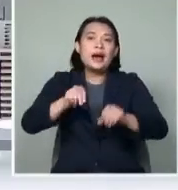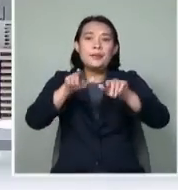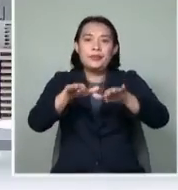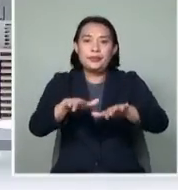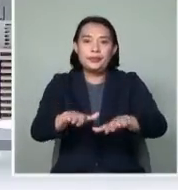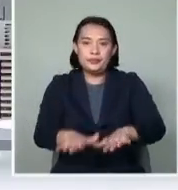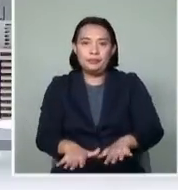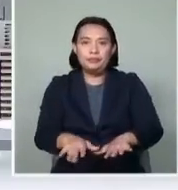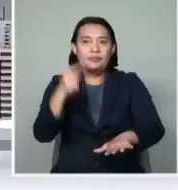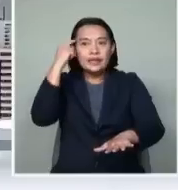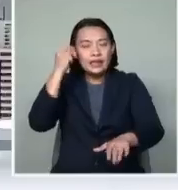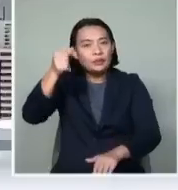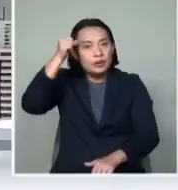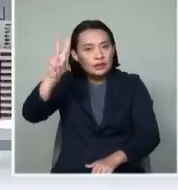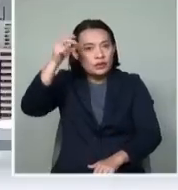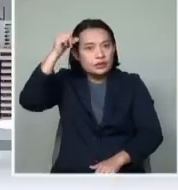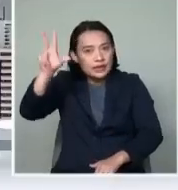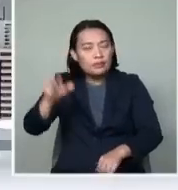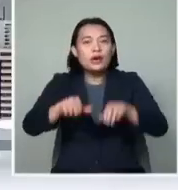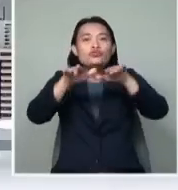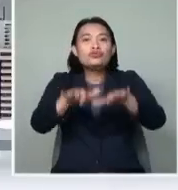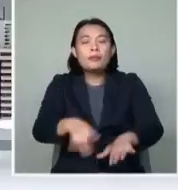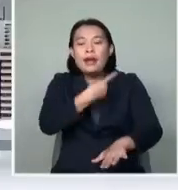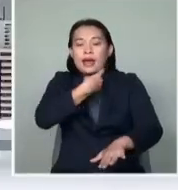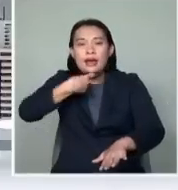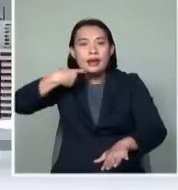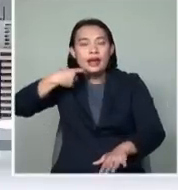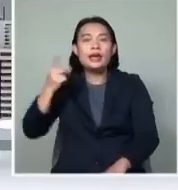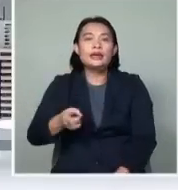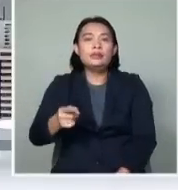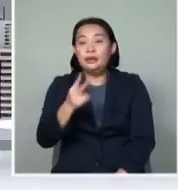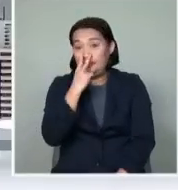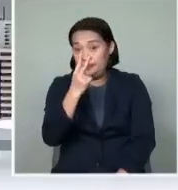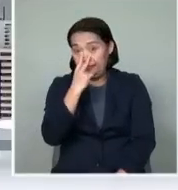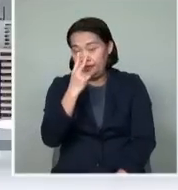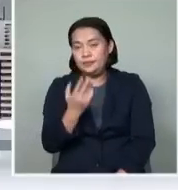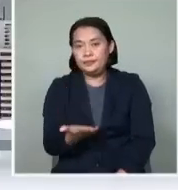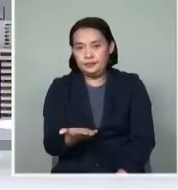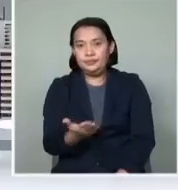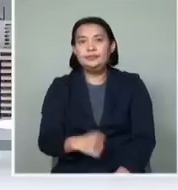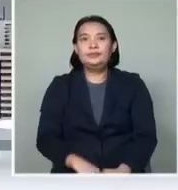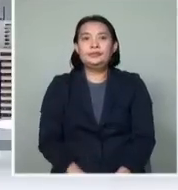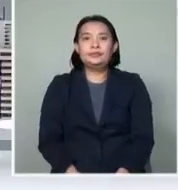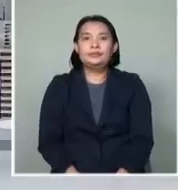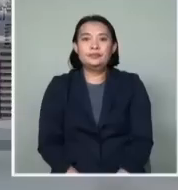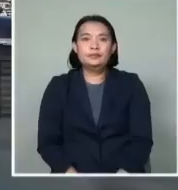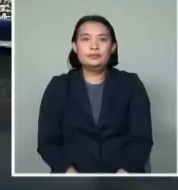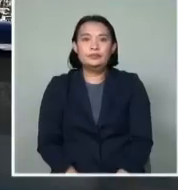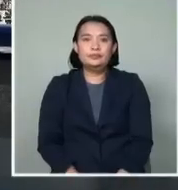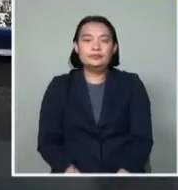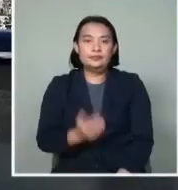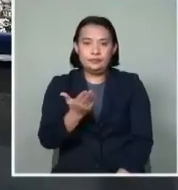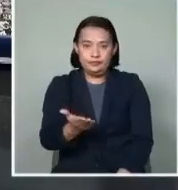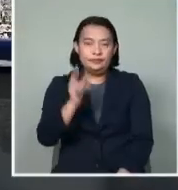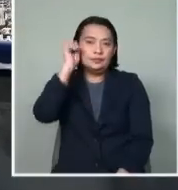คาดว่าอีก 2-3 วันจะกลับเข้าสู่ภาวะปกตินะครับสถานการณ์ณขณะนี้เป็นอย่างไรติดตามพร้อมกันได้เลยนะครับกับผู้สื่อข่าวของเราคุณณคณัฐินีบุ